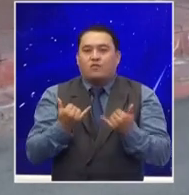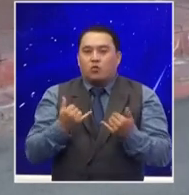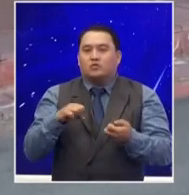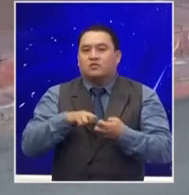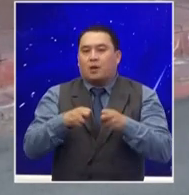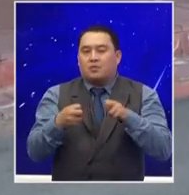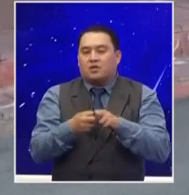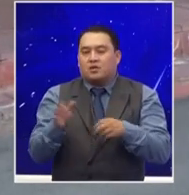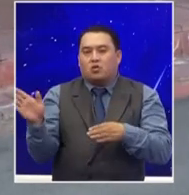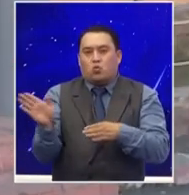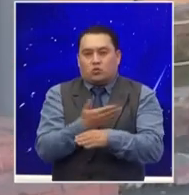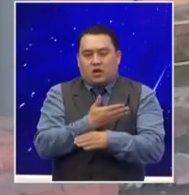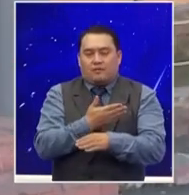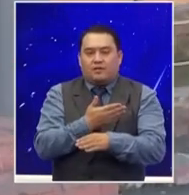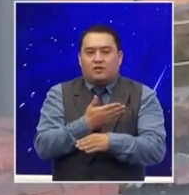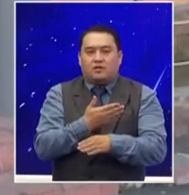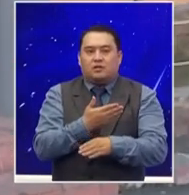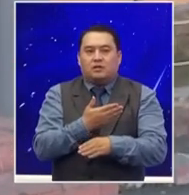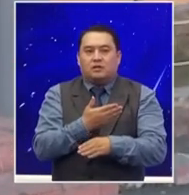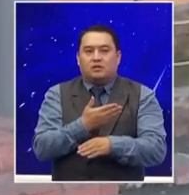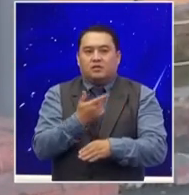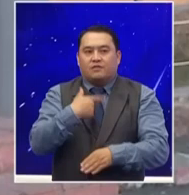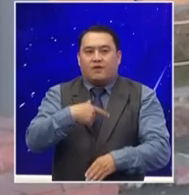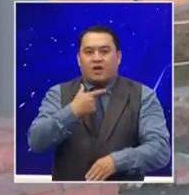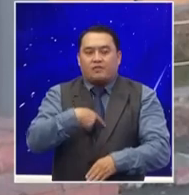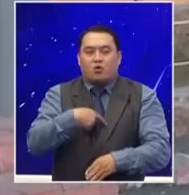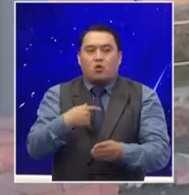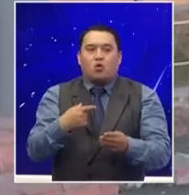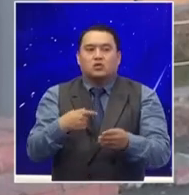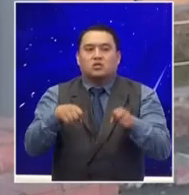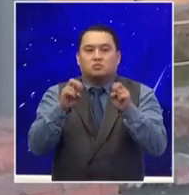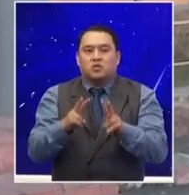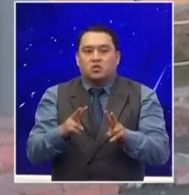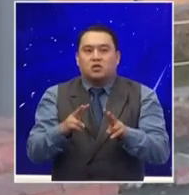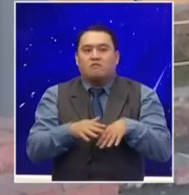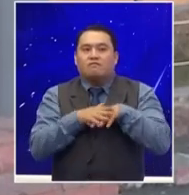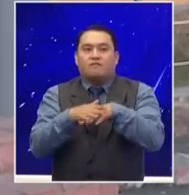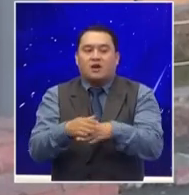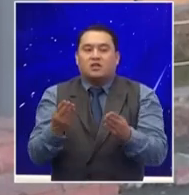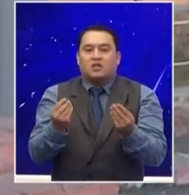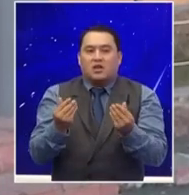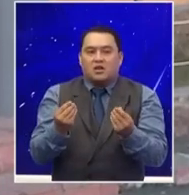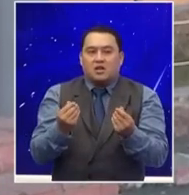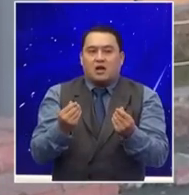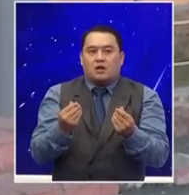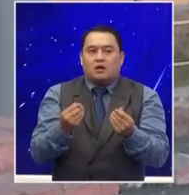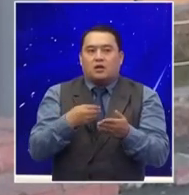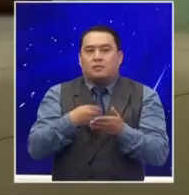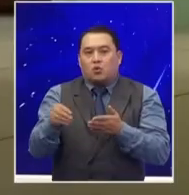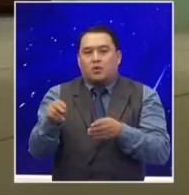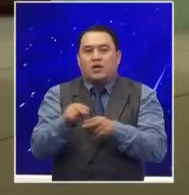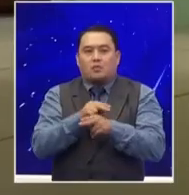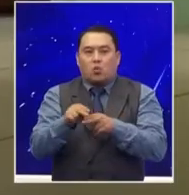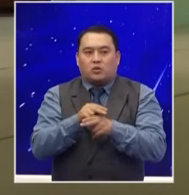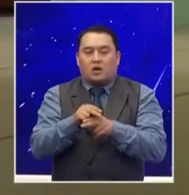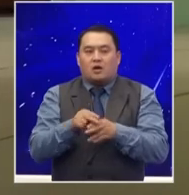все эти замечания устранены. Из своего счета, спецсчета, выделили денежные средства для ремонта.